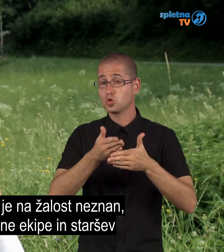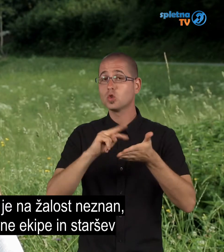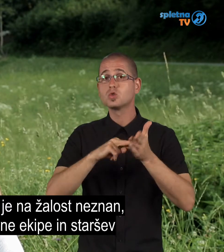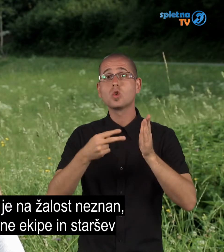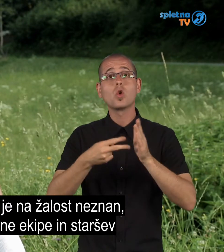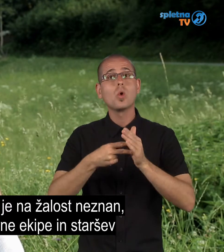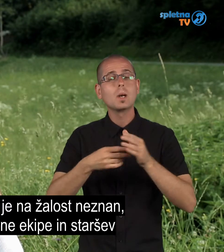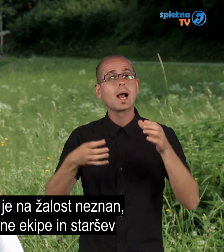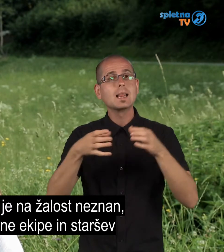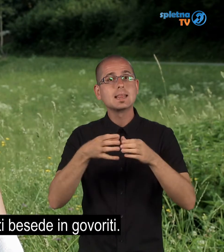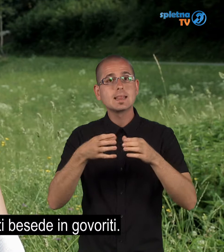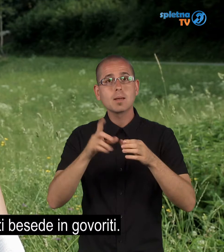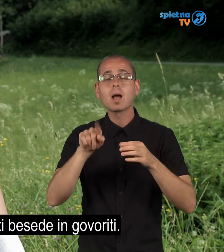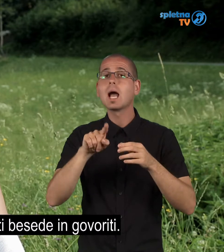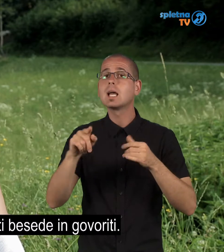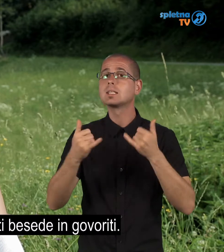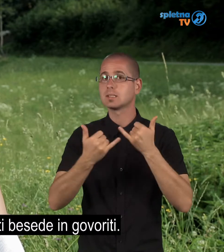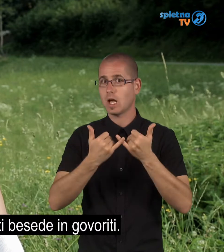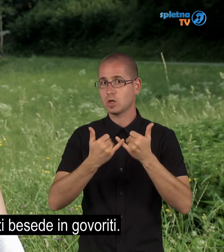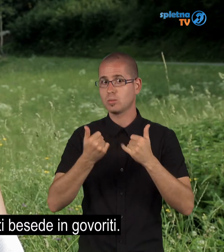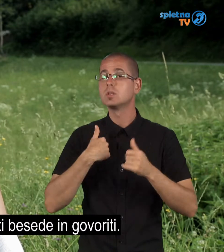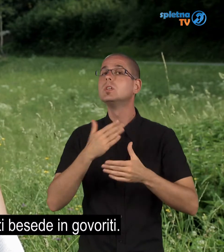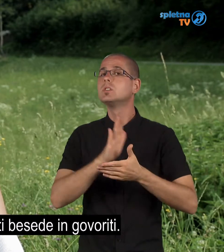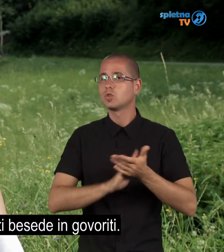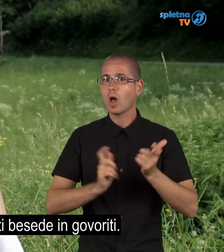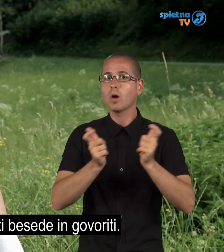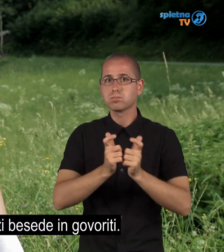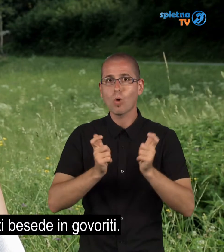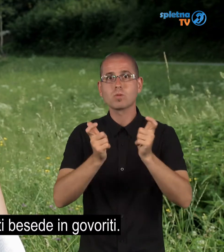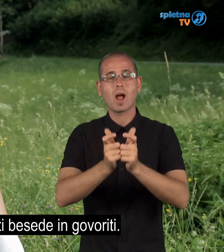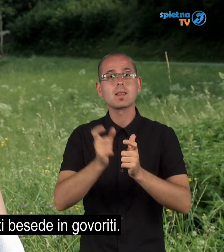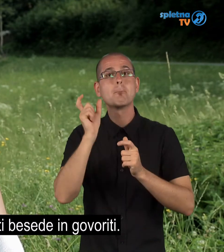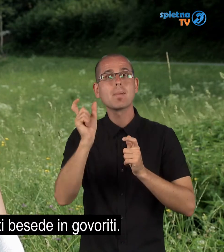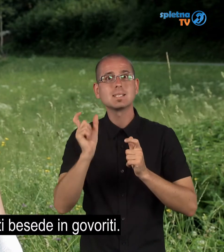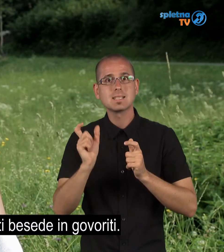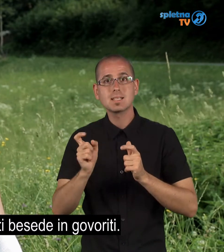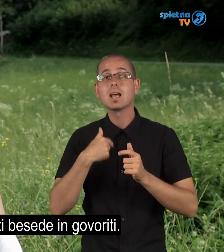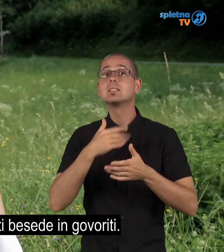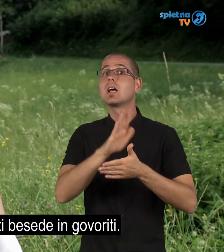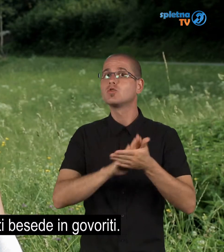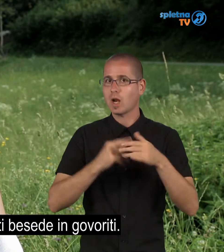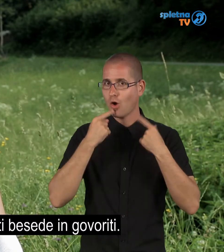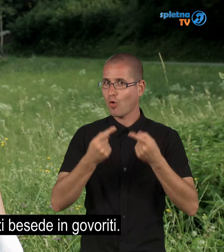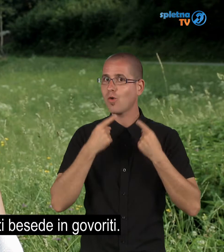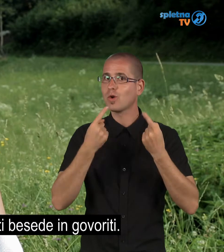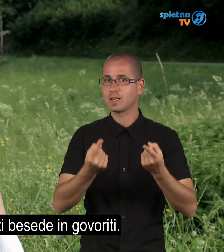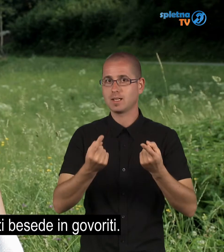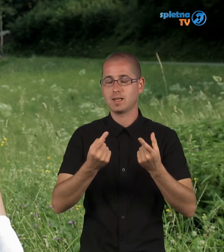strokovnega tima in staršev sem začela osvajati besede in pričela govoriti.